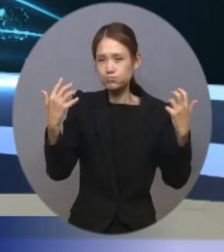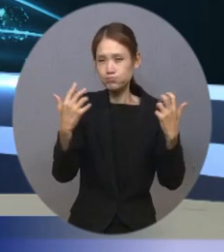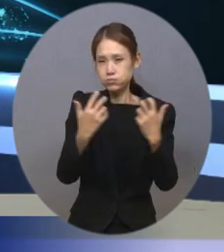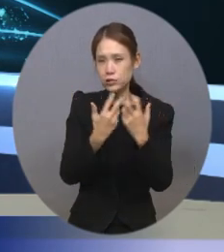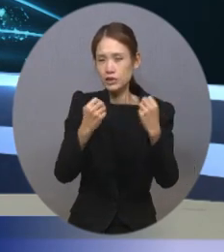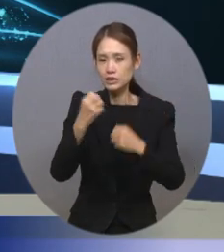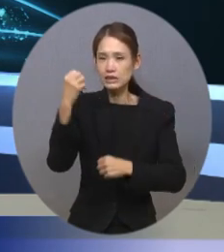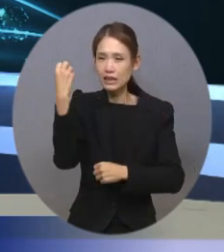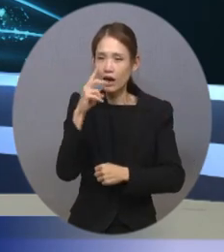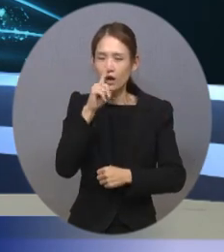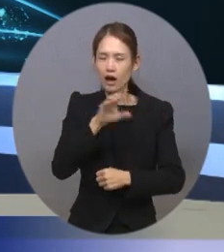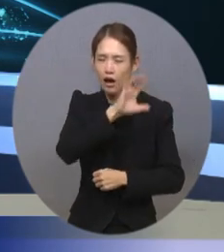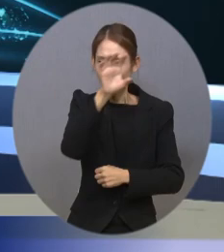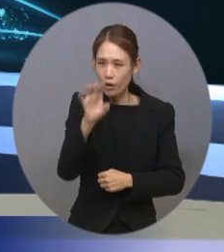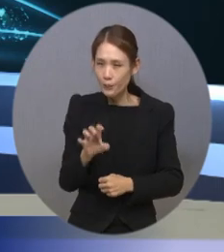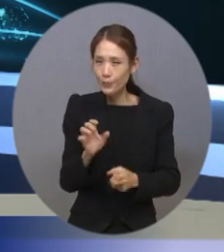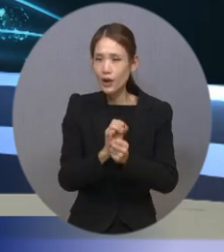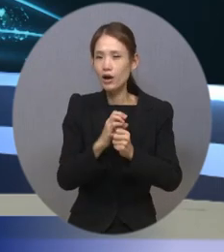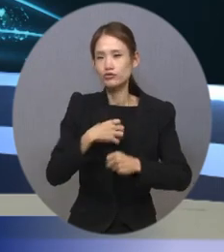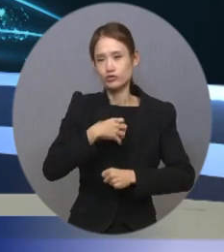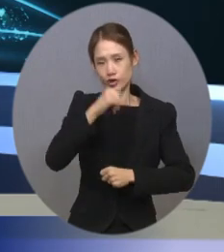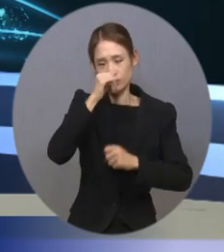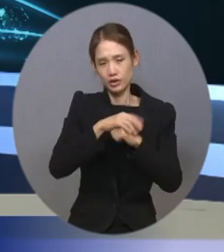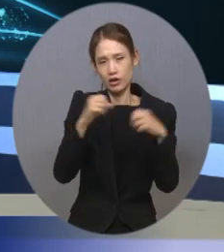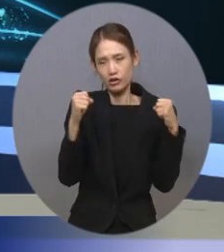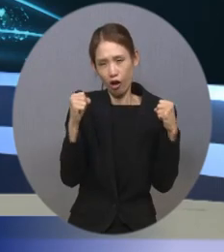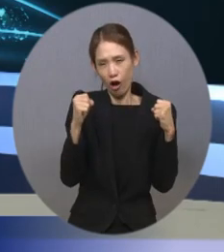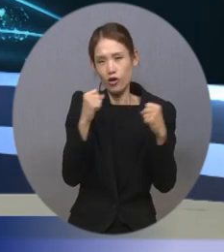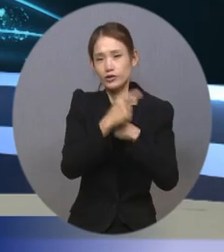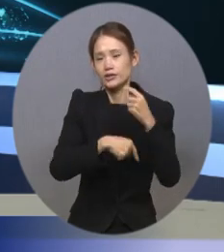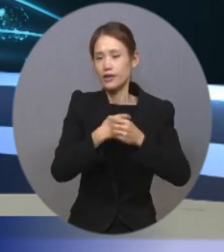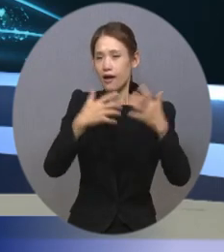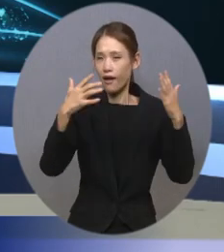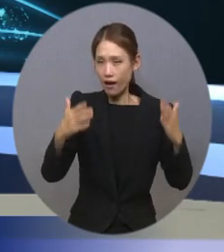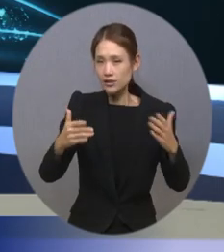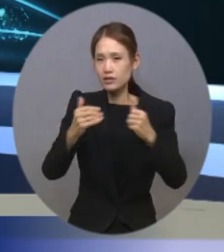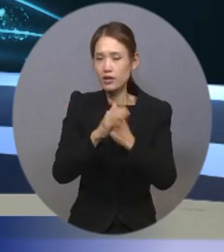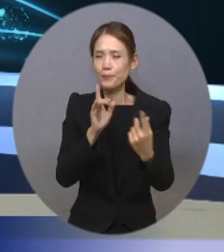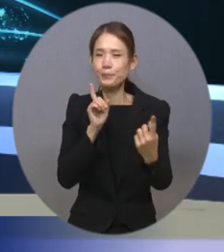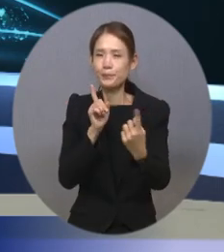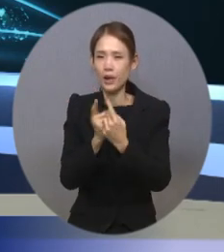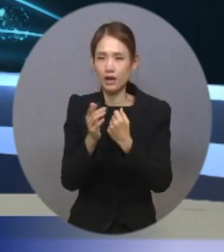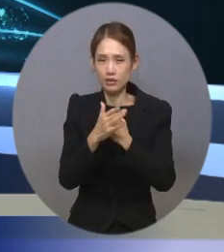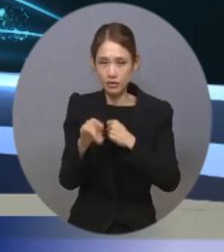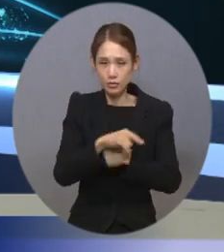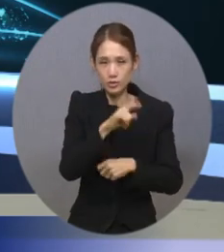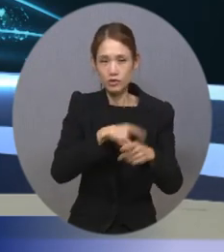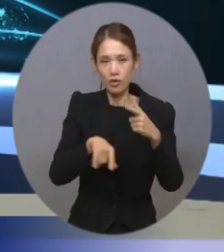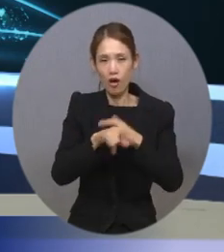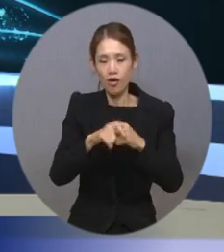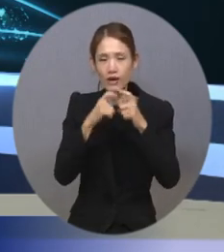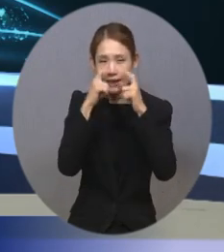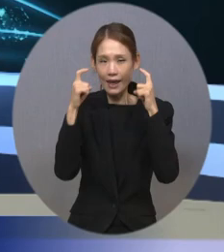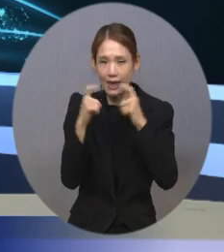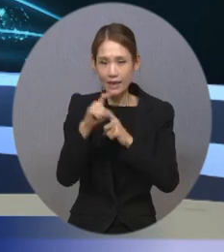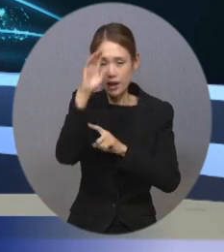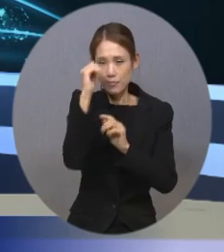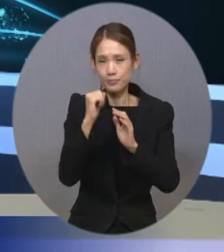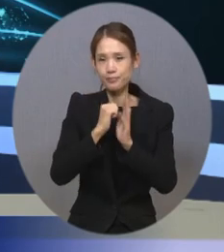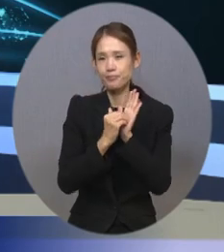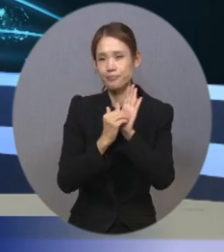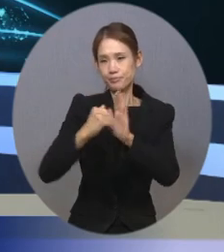커지고 있습니다 겨울이라는 계절적 요인 까지 맞물린 상황이기 때문에 더욱 더 개인 방역 수칙을